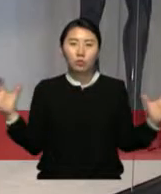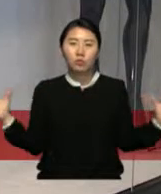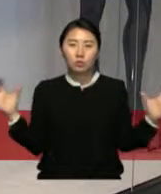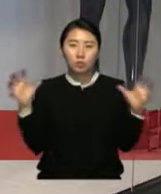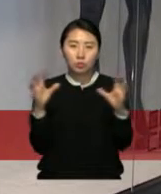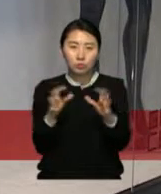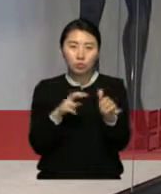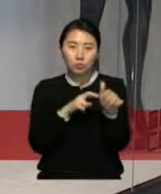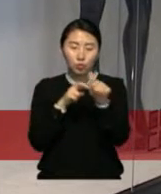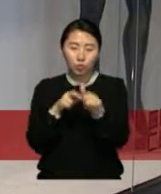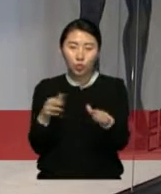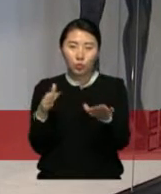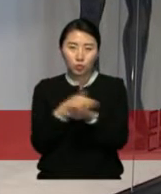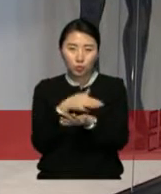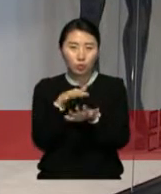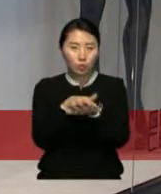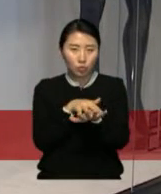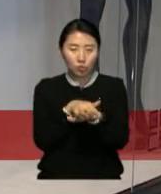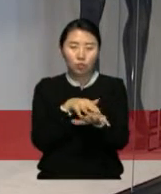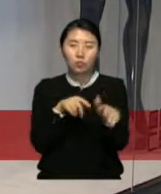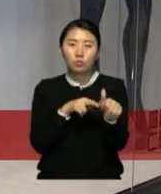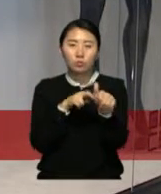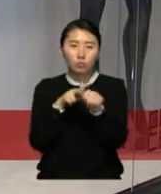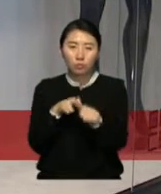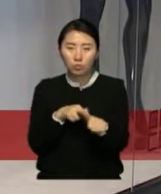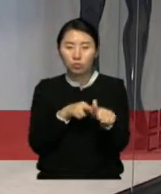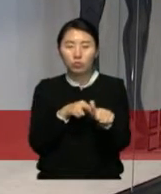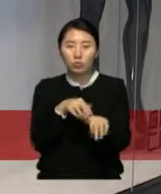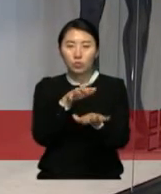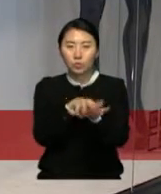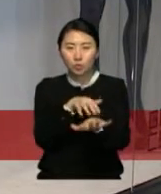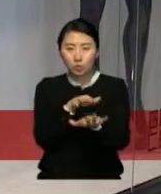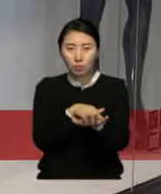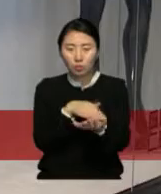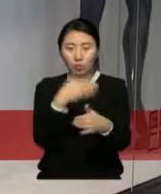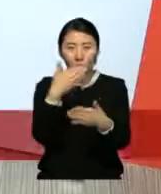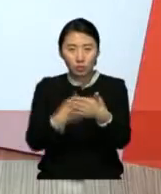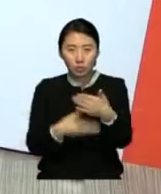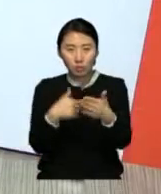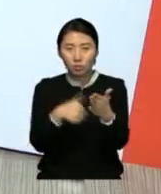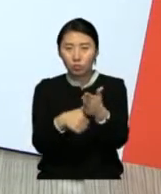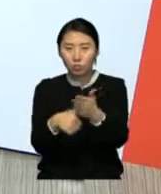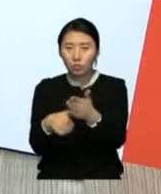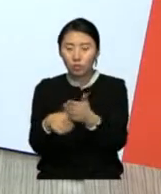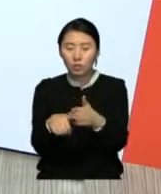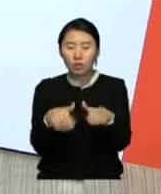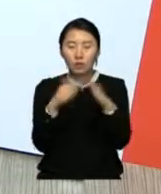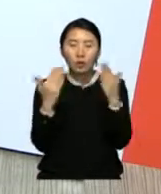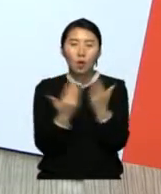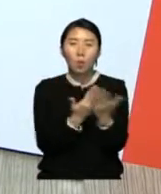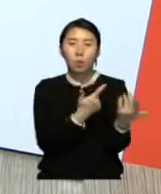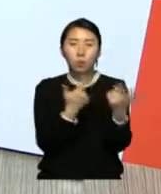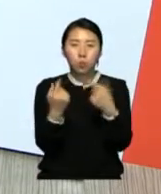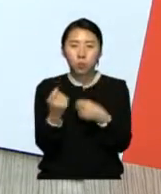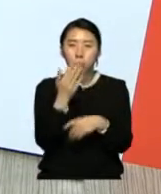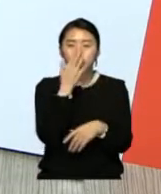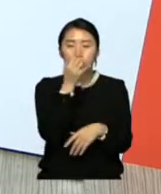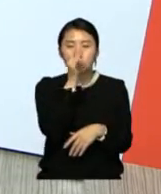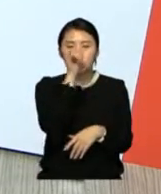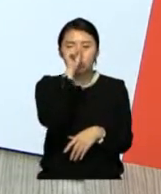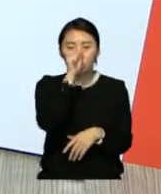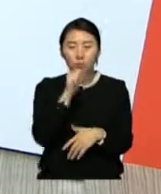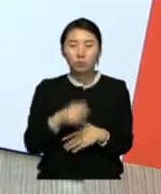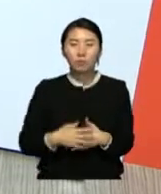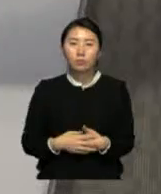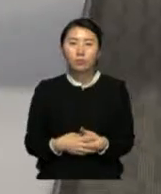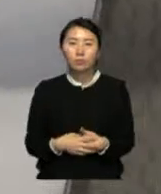저희가 트렌드 정보부터 섬유 정보 그리고 원단 부자재 그리고 샘플링까지 저희가 원스톱으로 이루어질 수 있어서